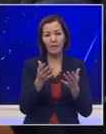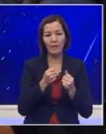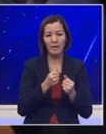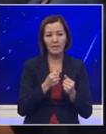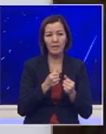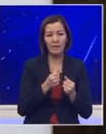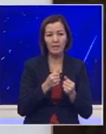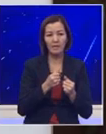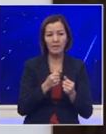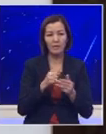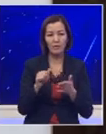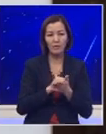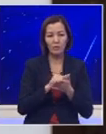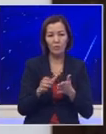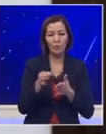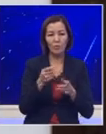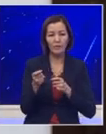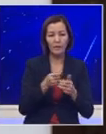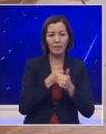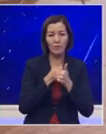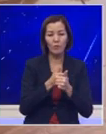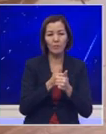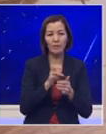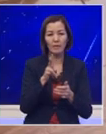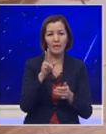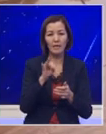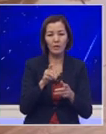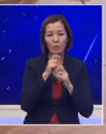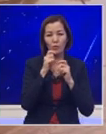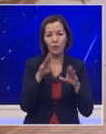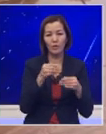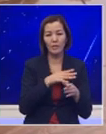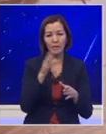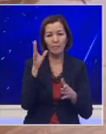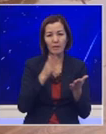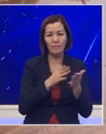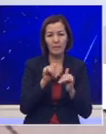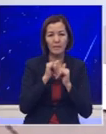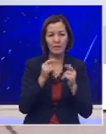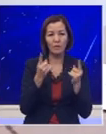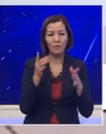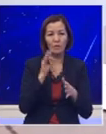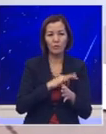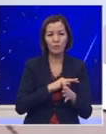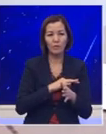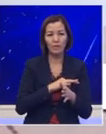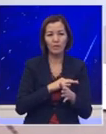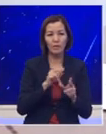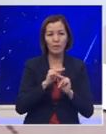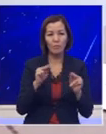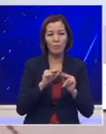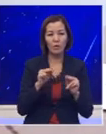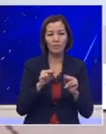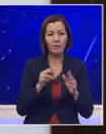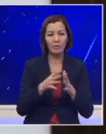ұстаздарды лайықты жүлдесімен облыс әкімінің орынбасары құттықтады. Рустам Али білім саласын дамытуға үлес қосып жүрген мұғалімдер